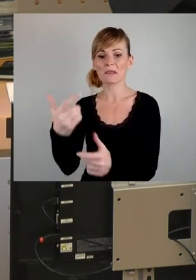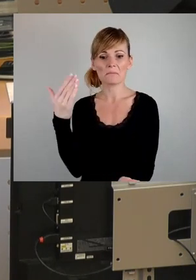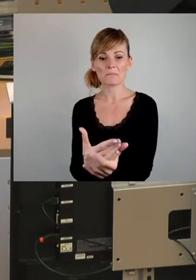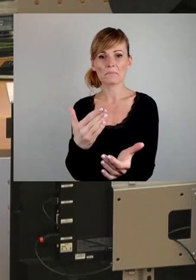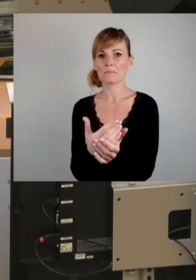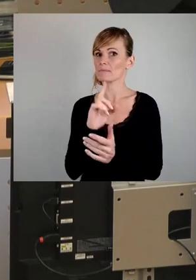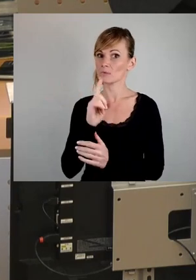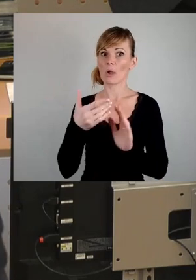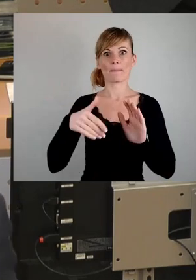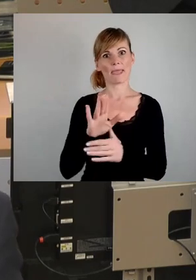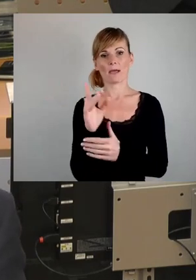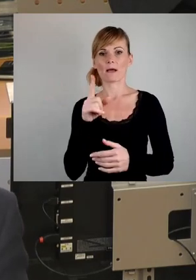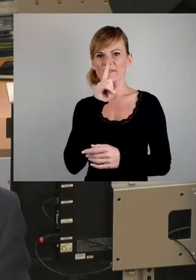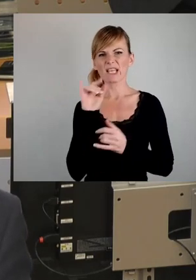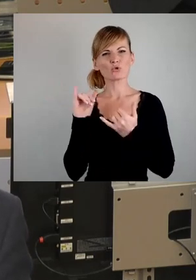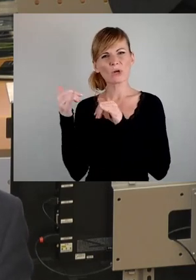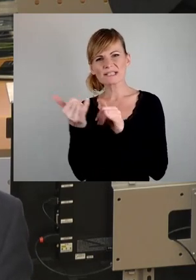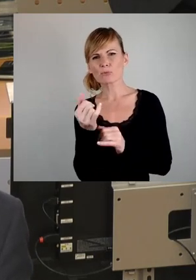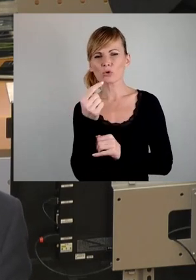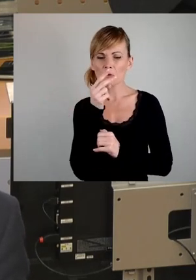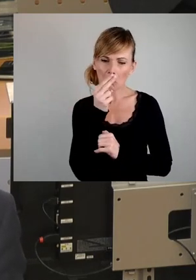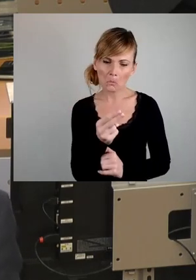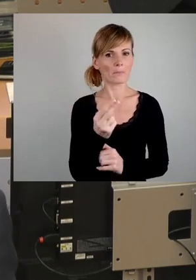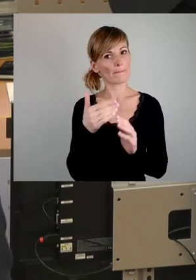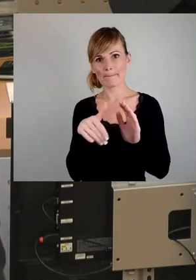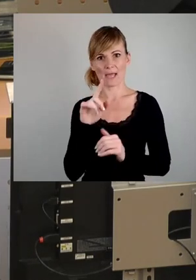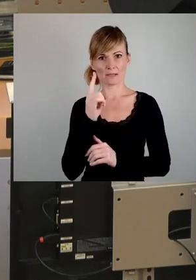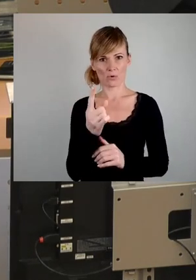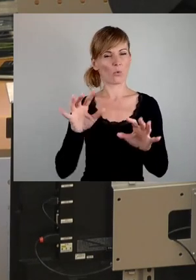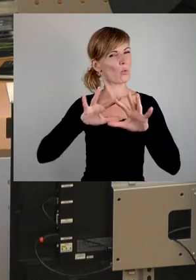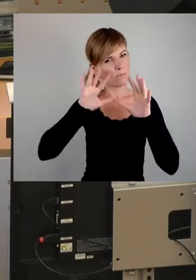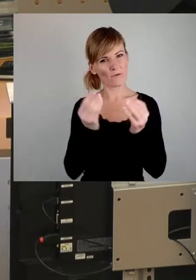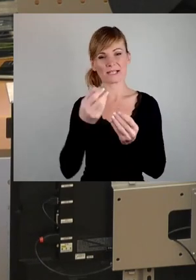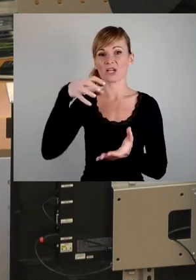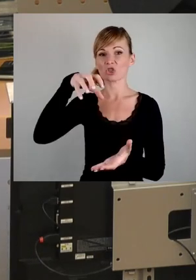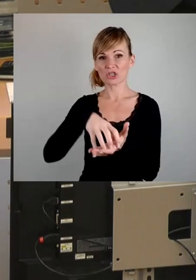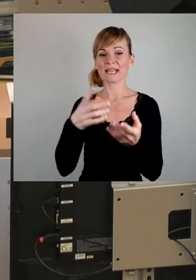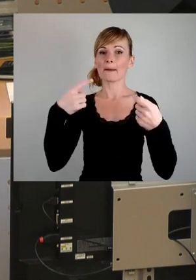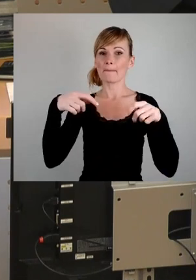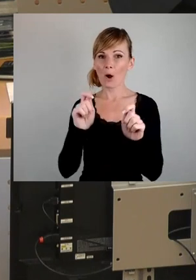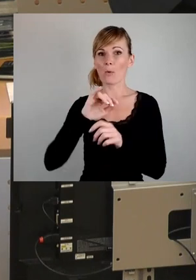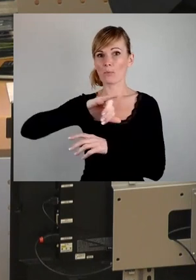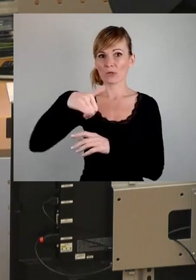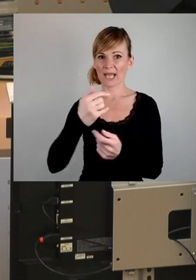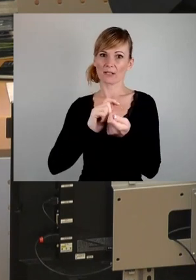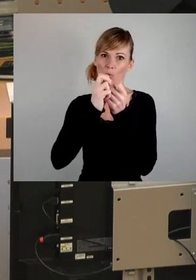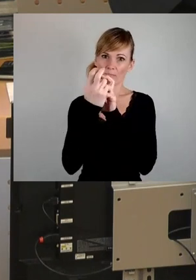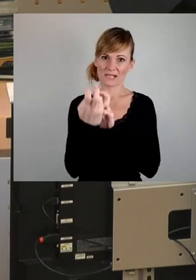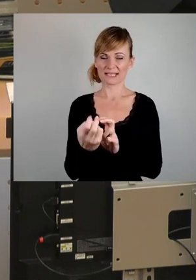Die Bundesgartenschau in Dresden soll als ein umfassender städtebauliches Projekt realisiert werden, das über